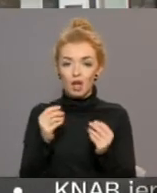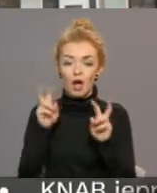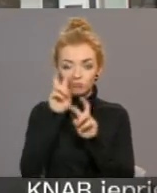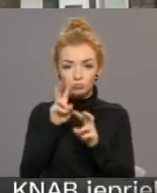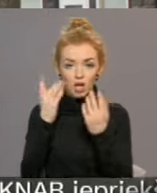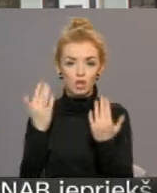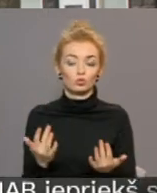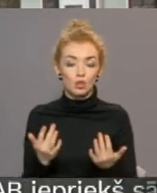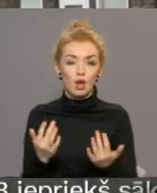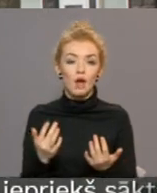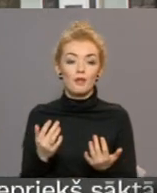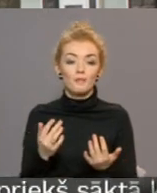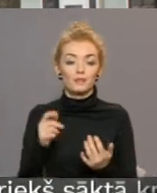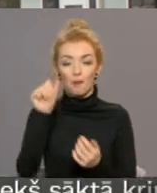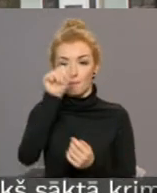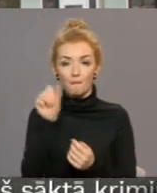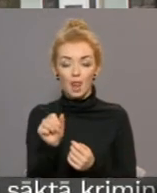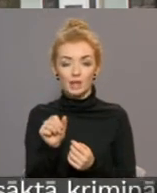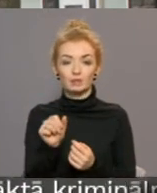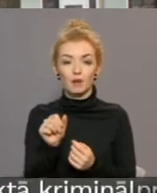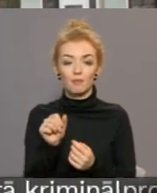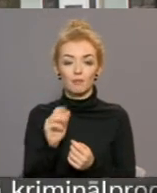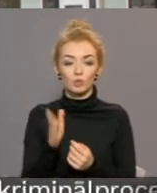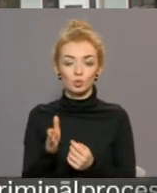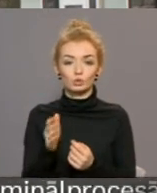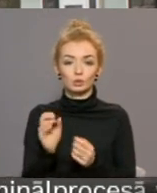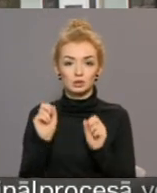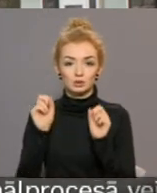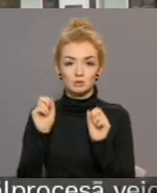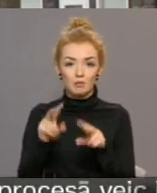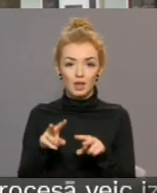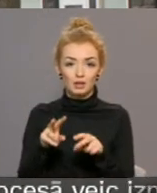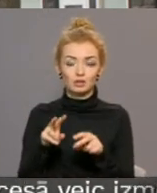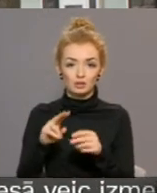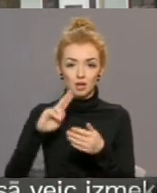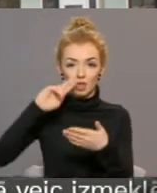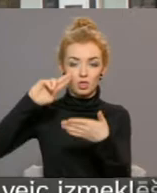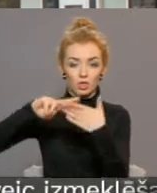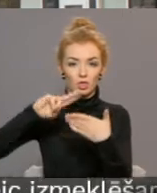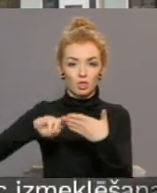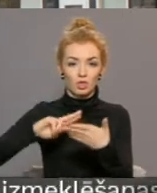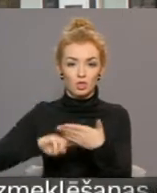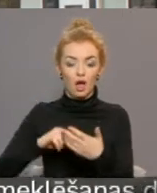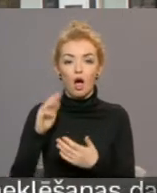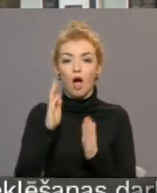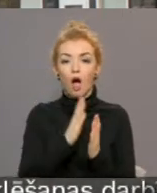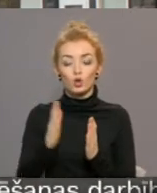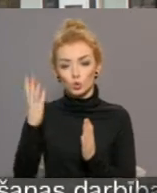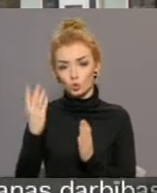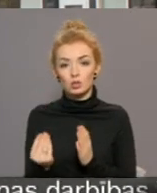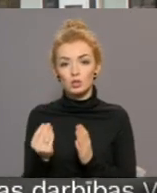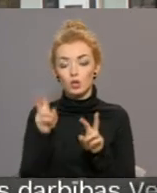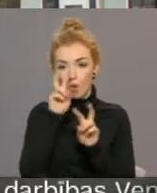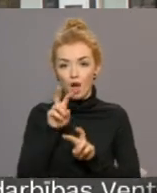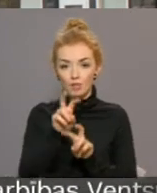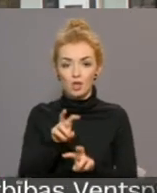tas izpaudīsies tā, ka uz šīm te plaisām tiek uzliktas attiecīgas speciālas markas, un tad katru dienu tiek